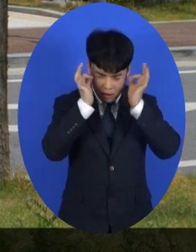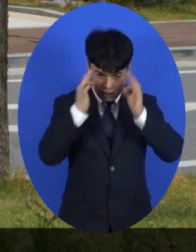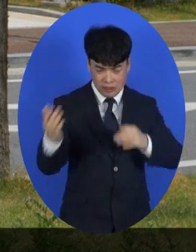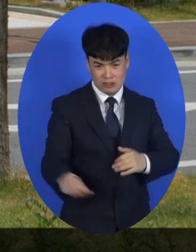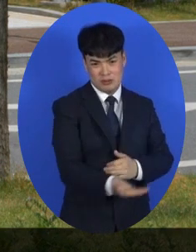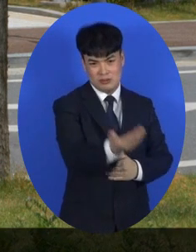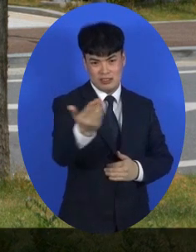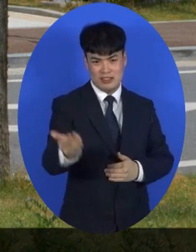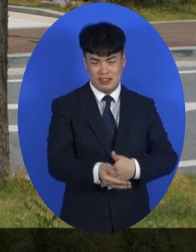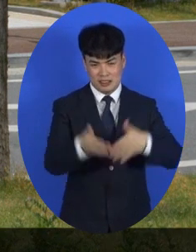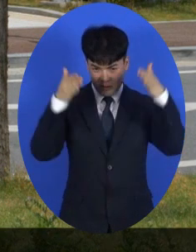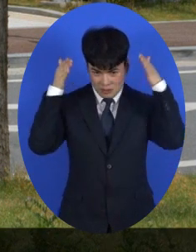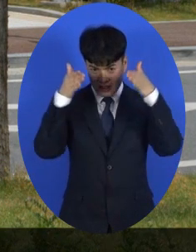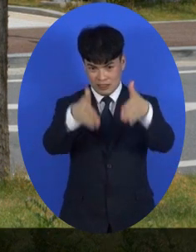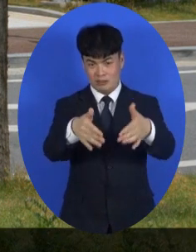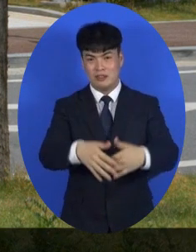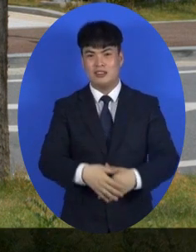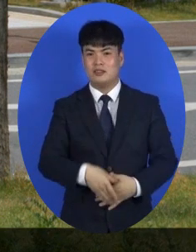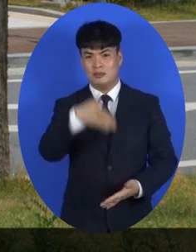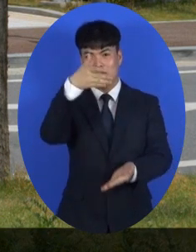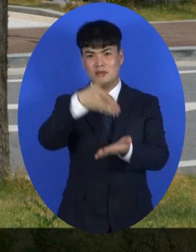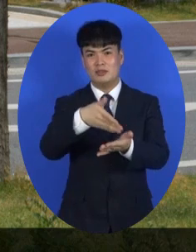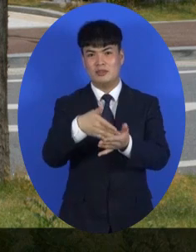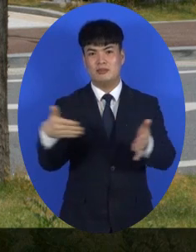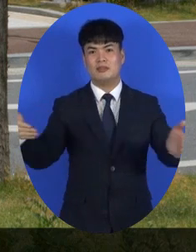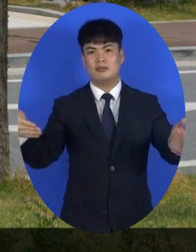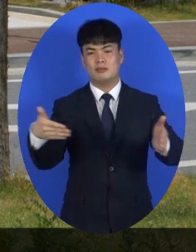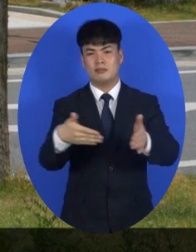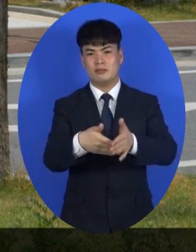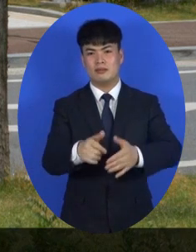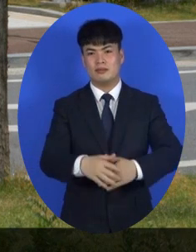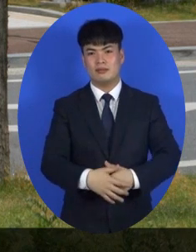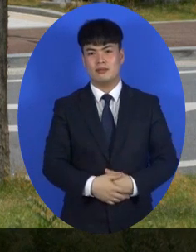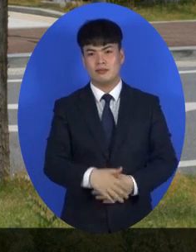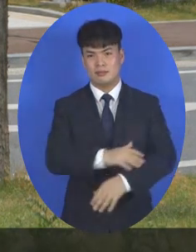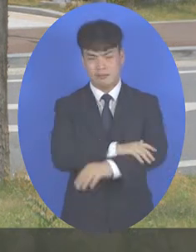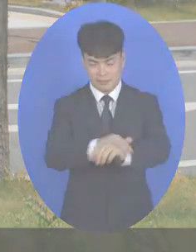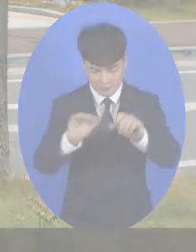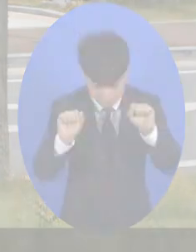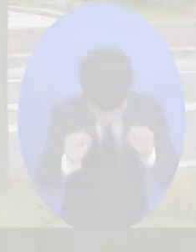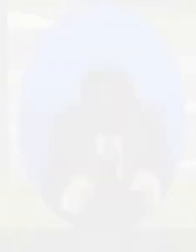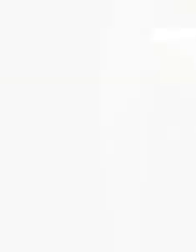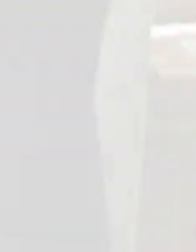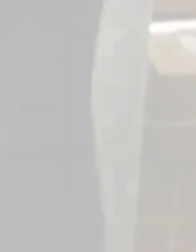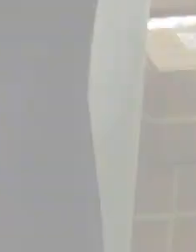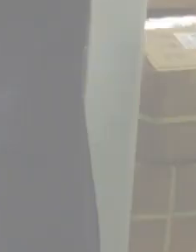귀 기울이겠습니다. 이번 주 천안 뉴스를 마치겠습니다. 다음 주에 뵙겠습니다.